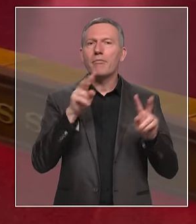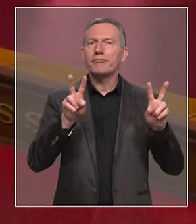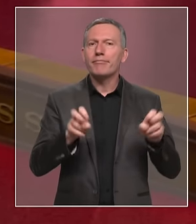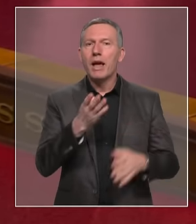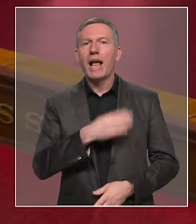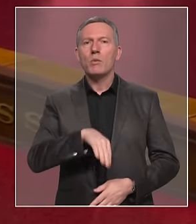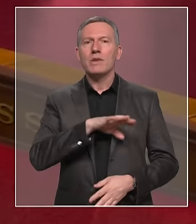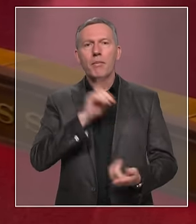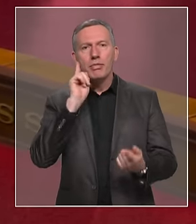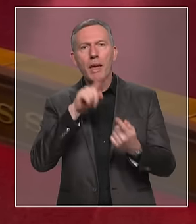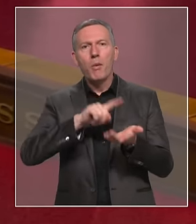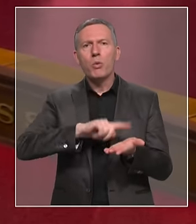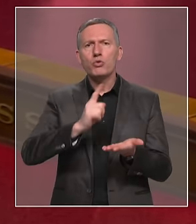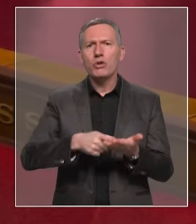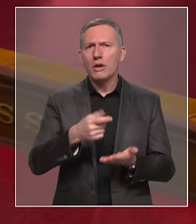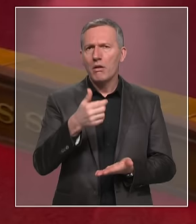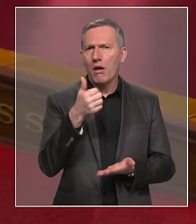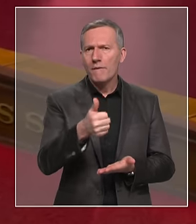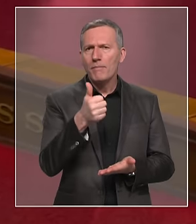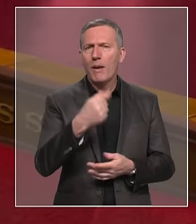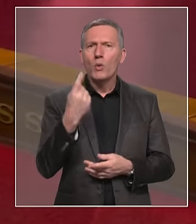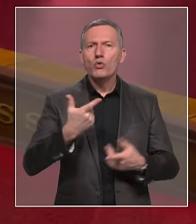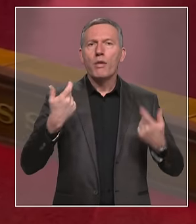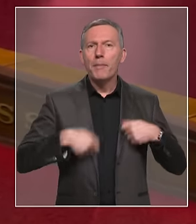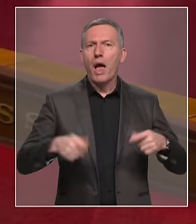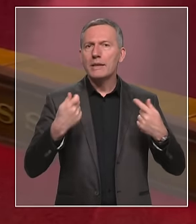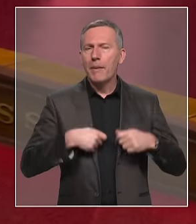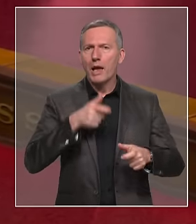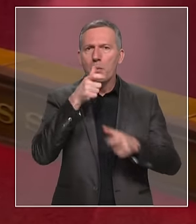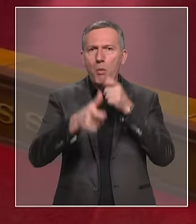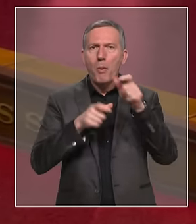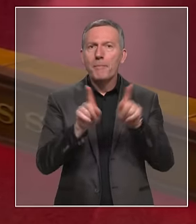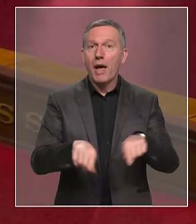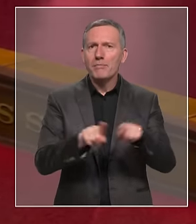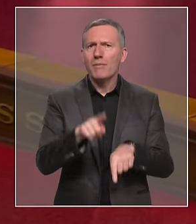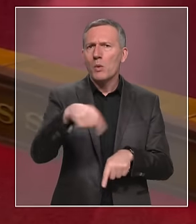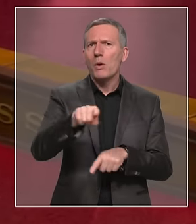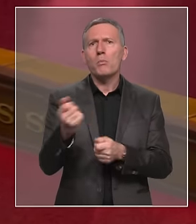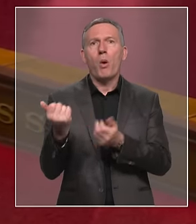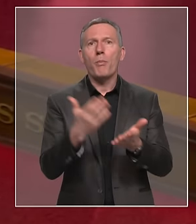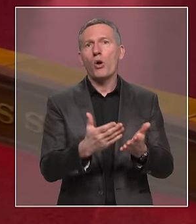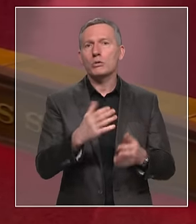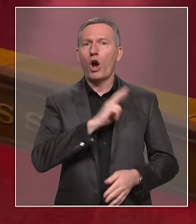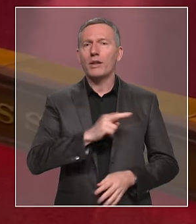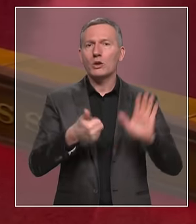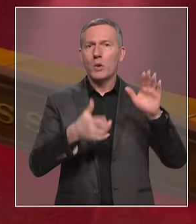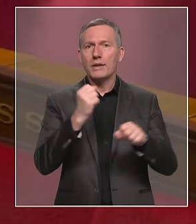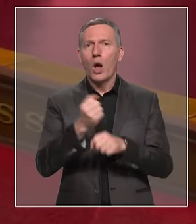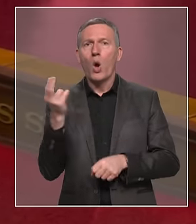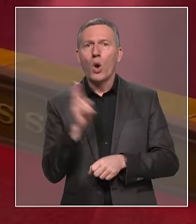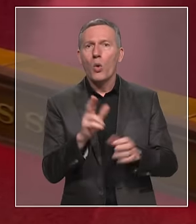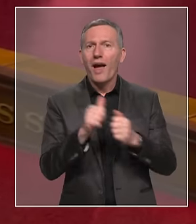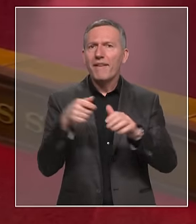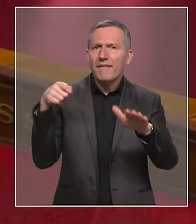budgétaire. Vous qui n'avez que le mot « dépense » à la bouche, vous qui proposez de rétablir la retraite à 60 ans sans expliquer comment